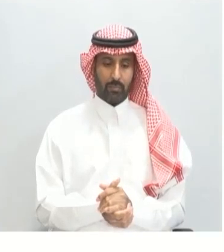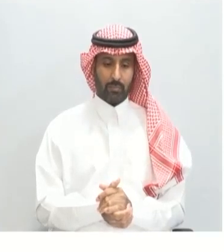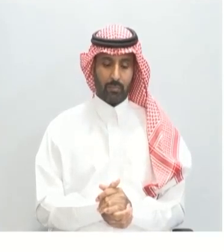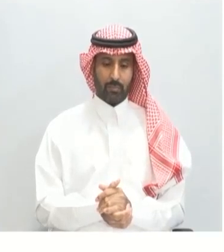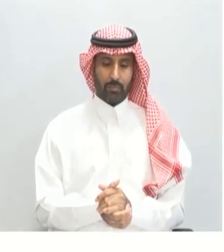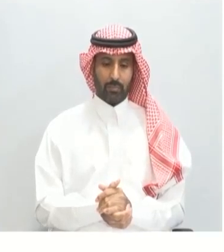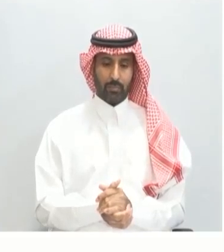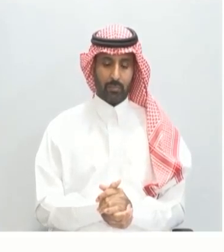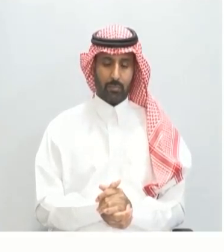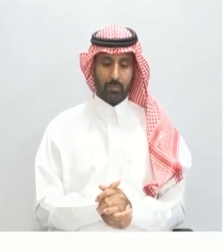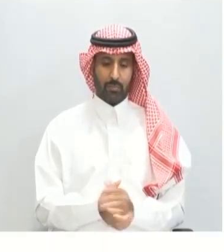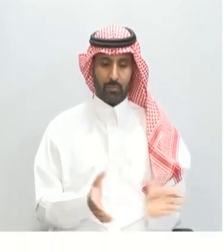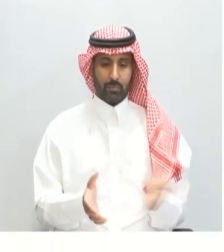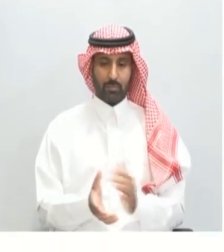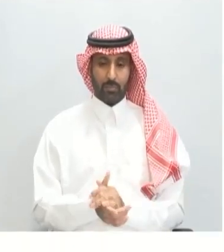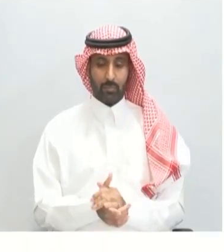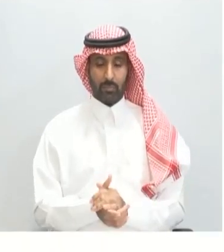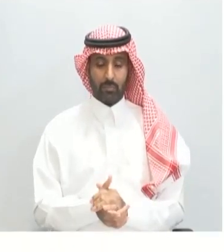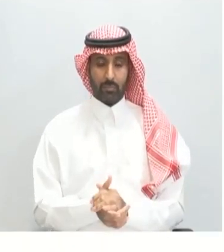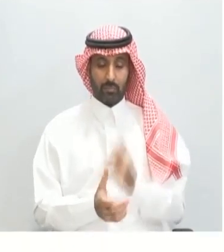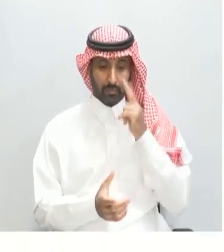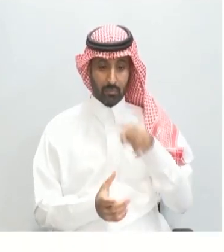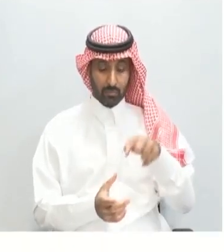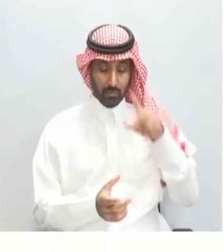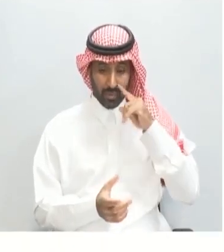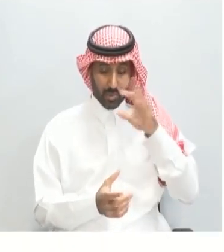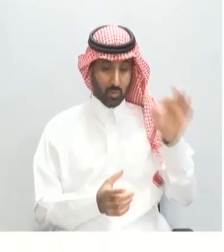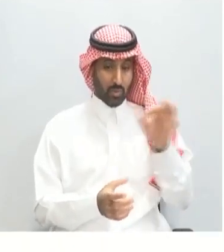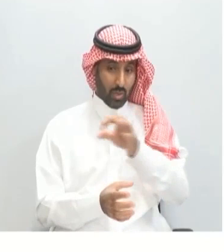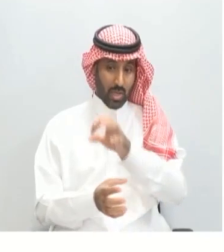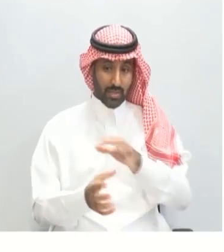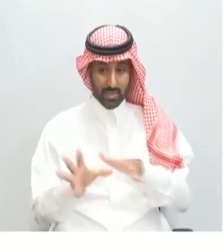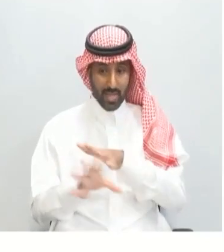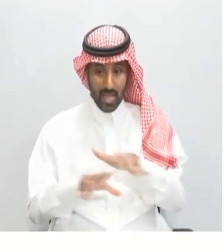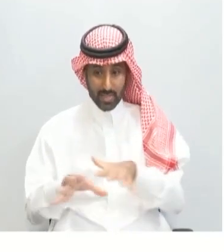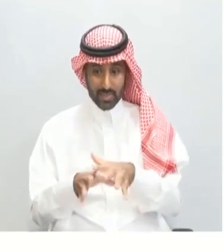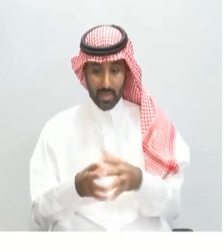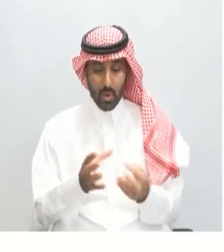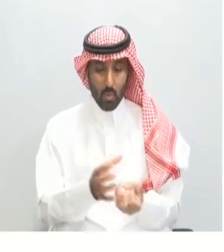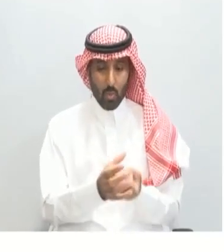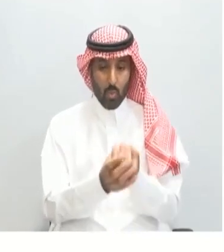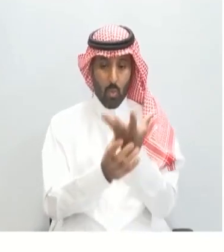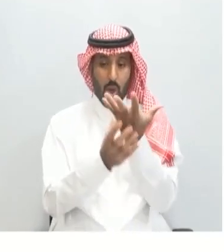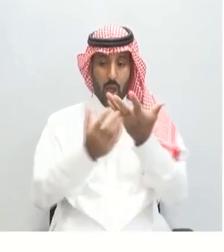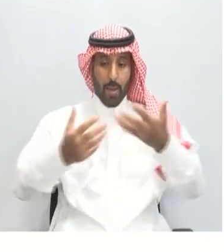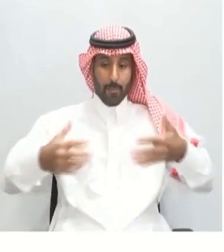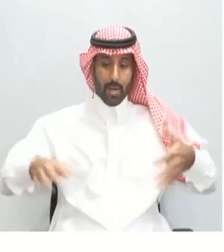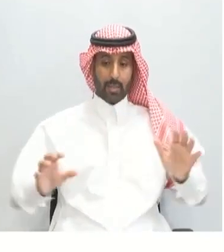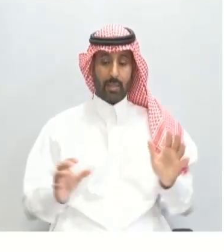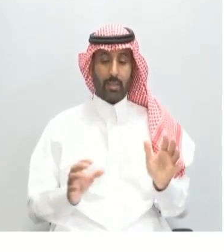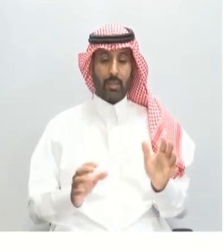ابنائي وبنات الطلاب نلاحظ هذا التوزيع الزلازل والبراكين على